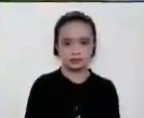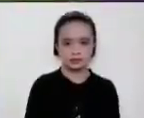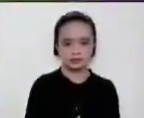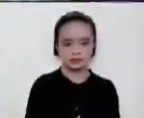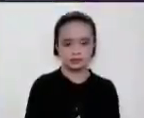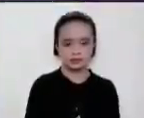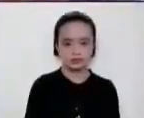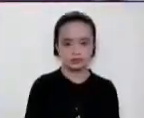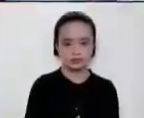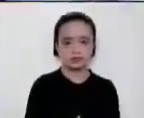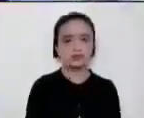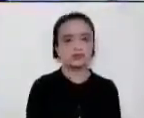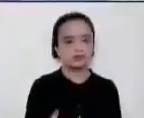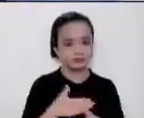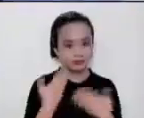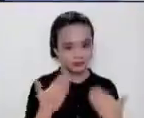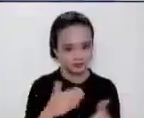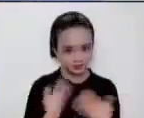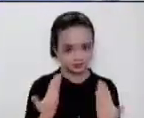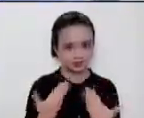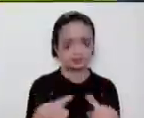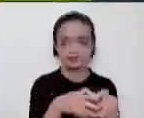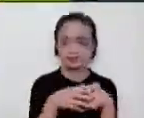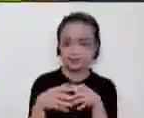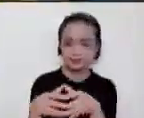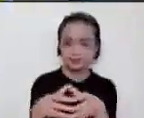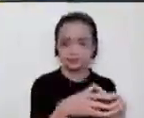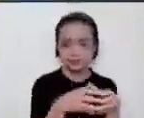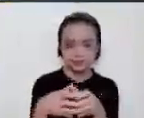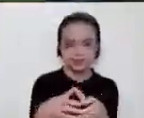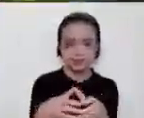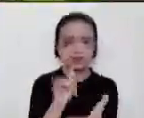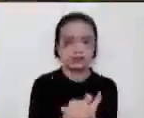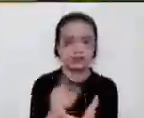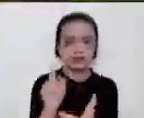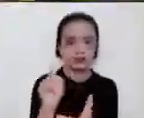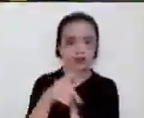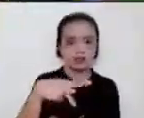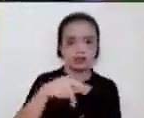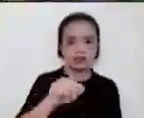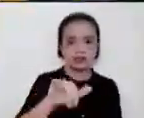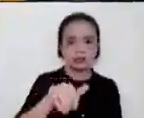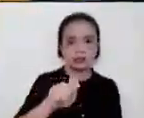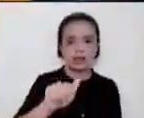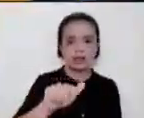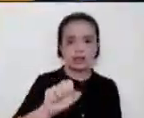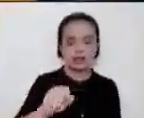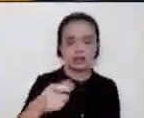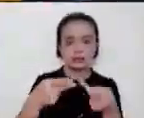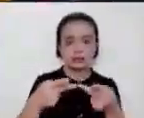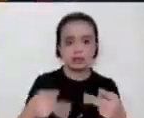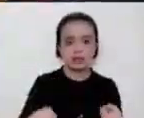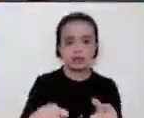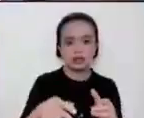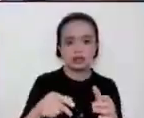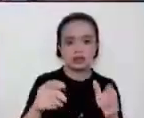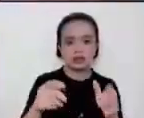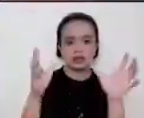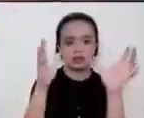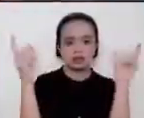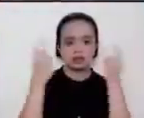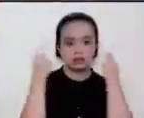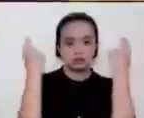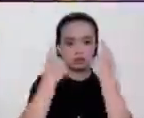Masaya, nagkakaisa. Ganito ipinagdiwang ng payatas ang 31 patronal feast ng Mother of